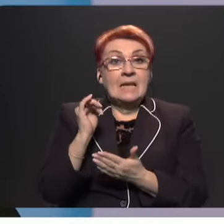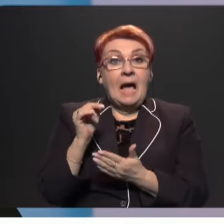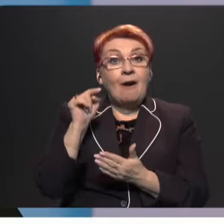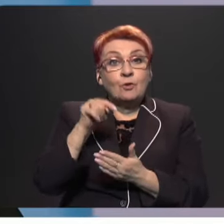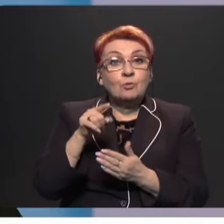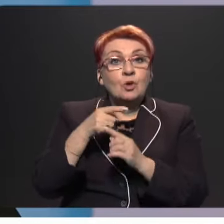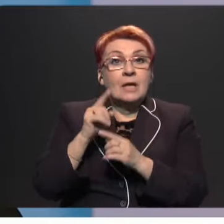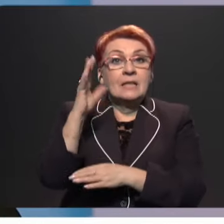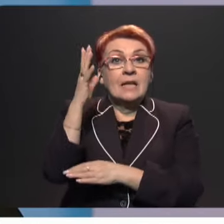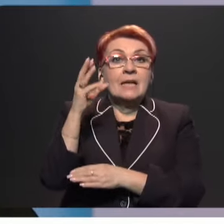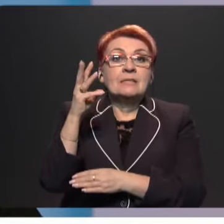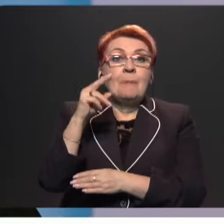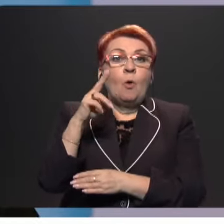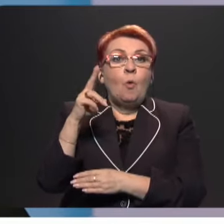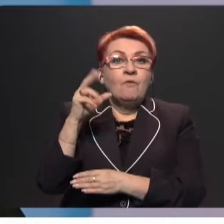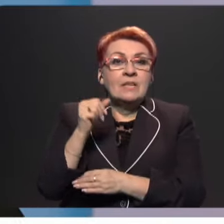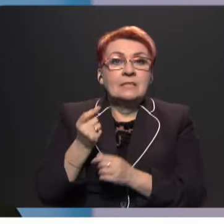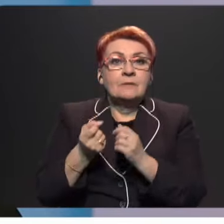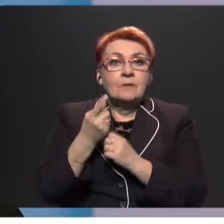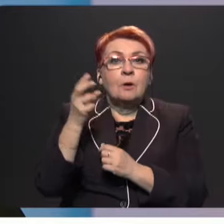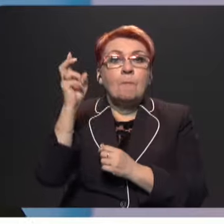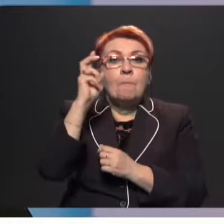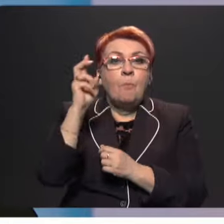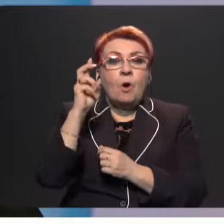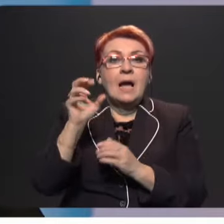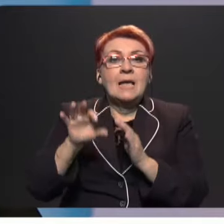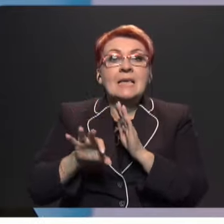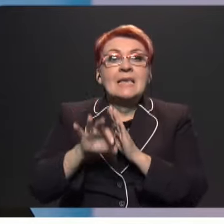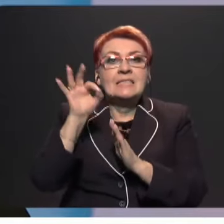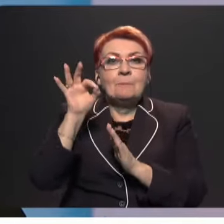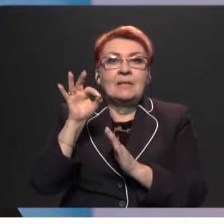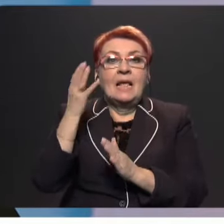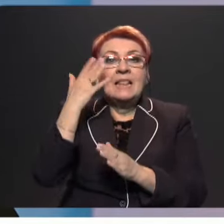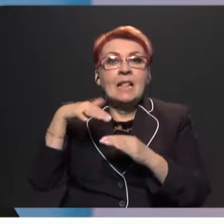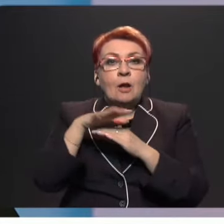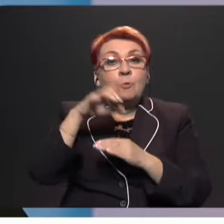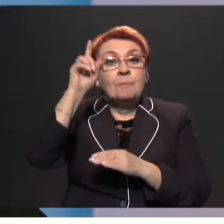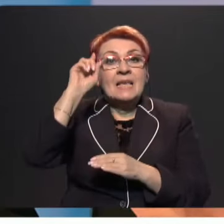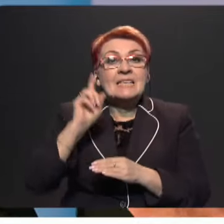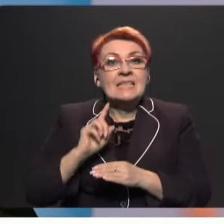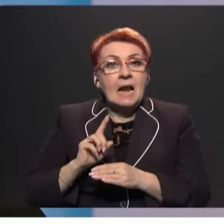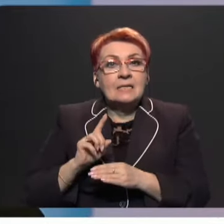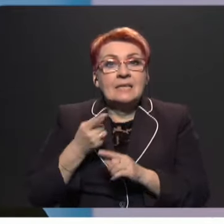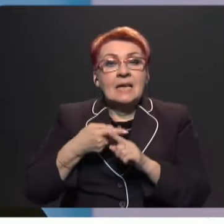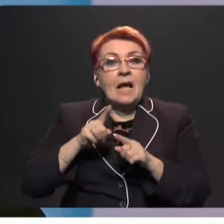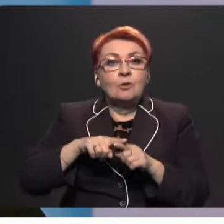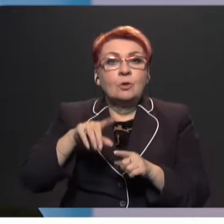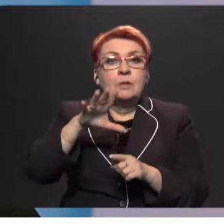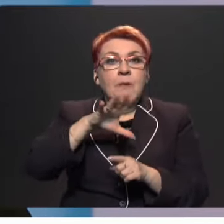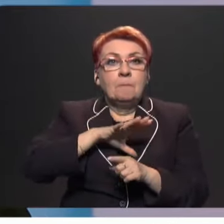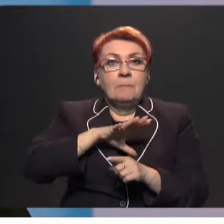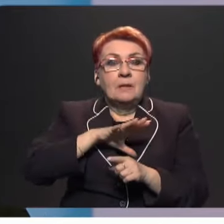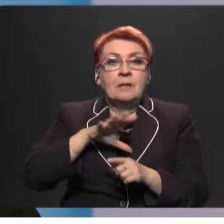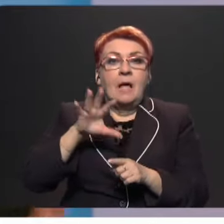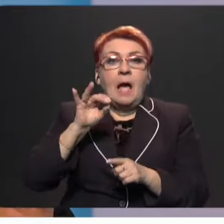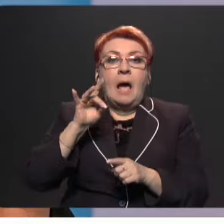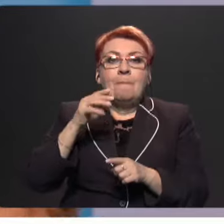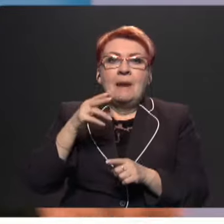эта смоковница преобразует богоизбранный народ израильский, который был обрядово